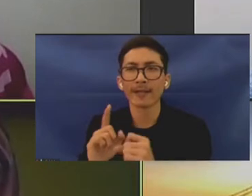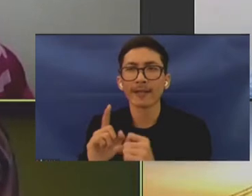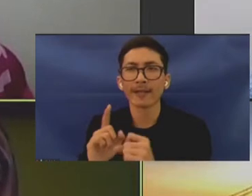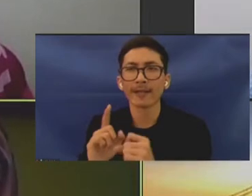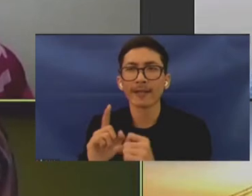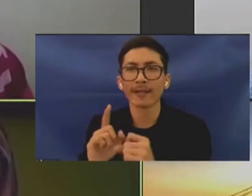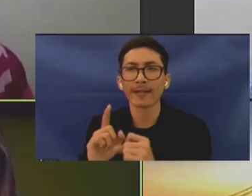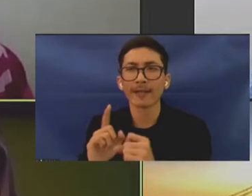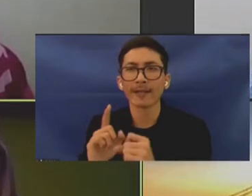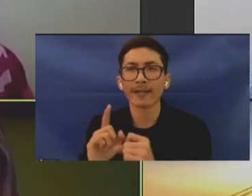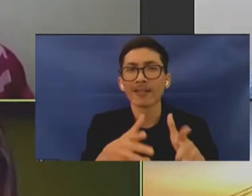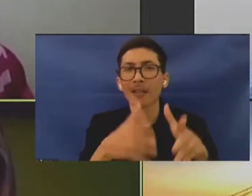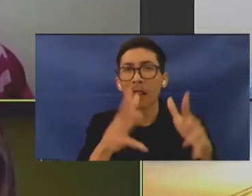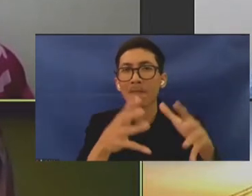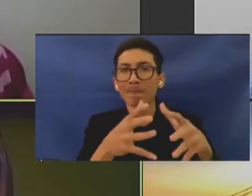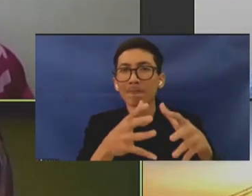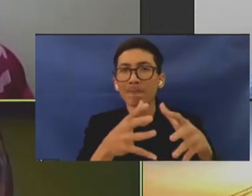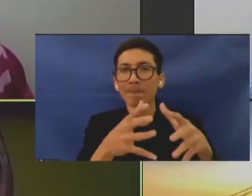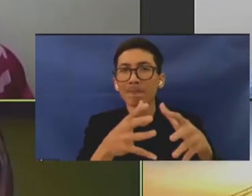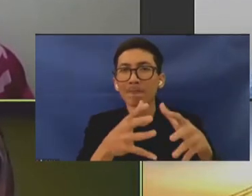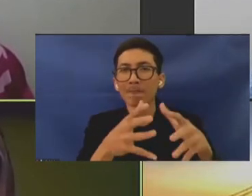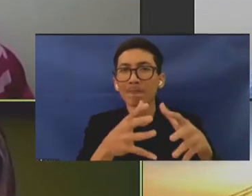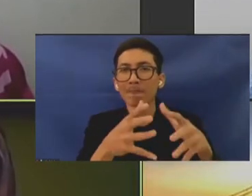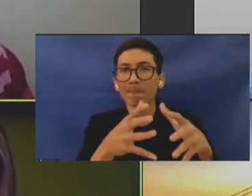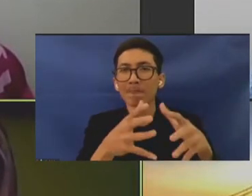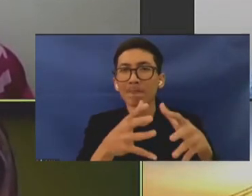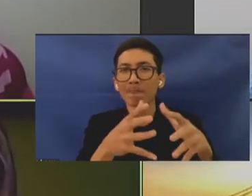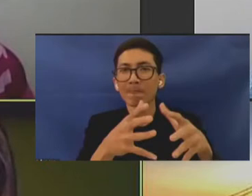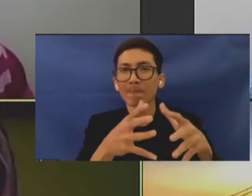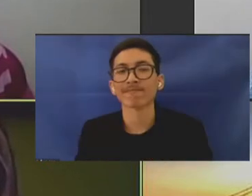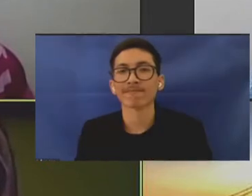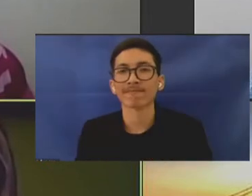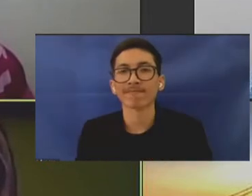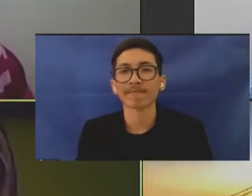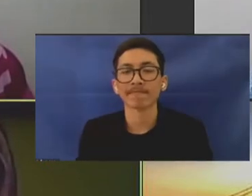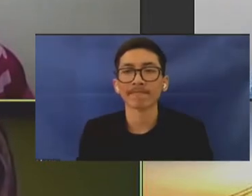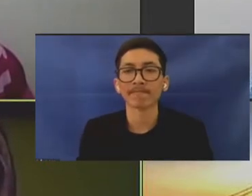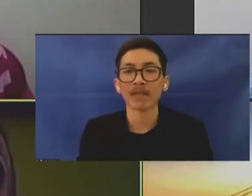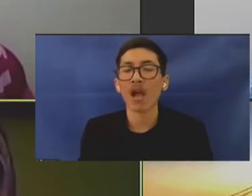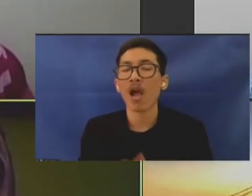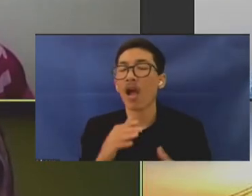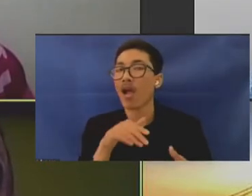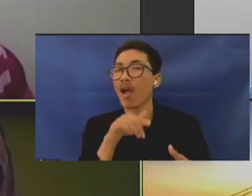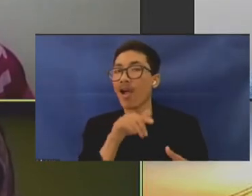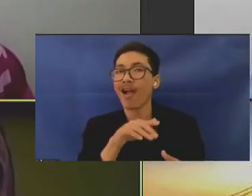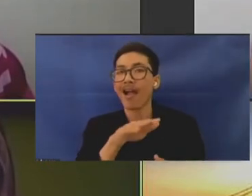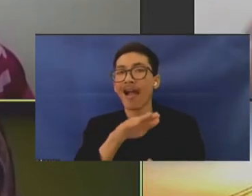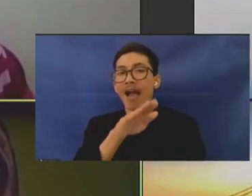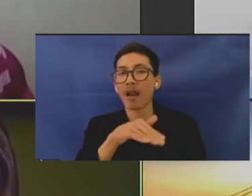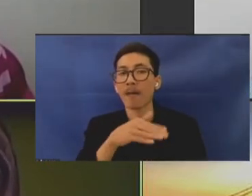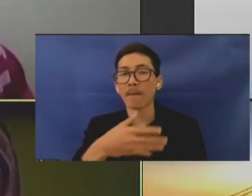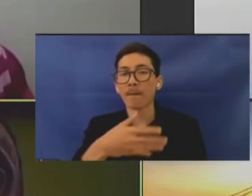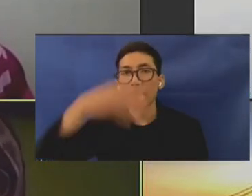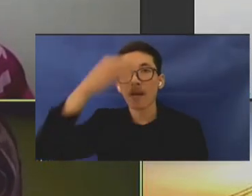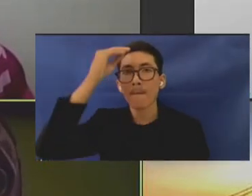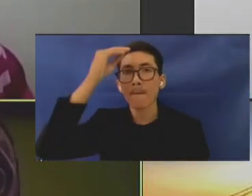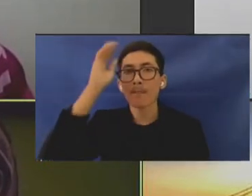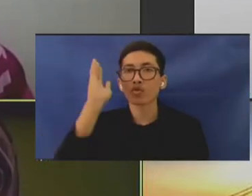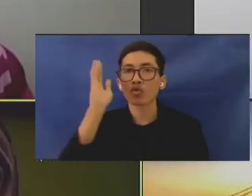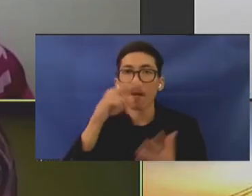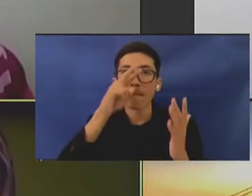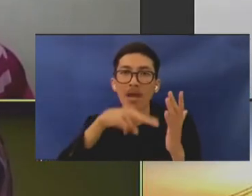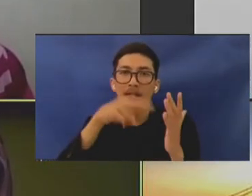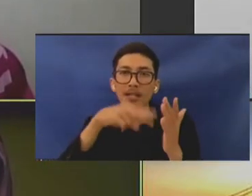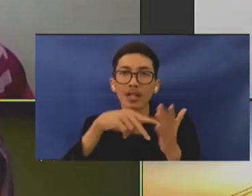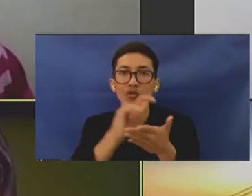apa bagaimana bercerita. Kemudian Balkis mulai pandai baca tulis. Kemudian seiring